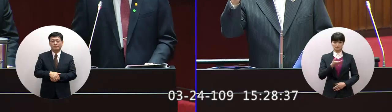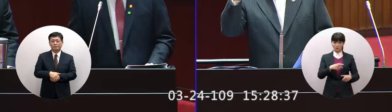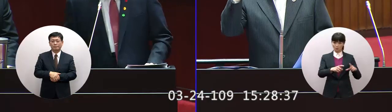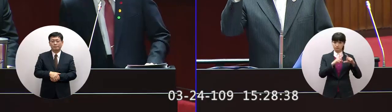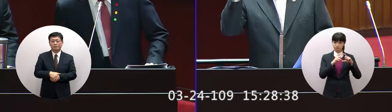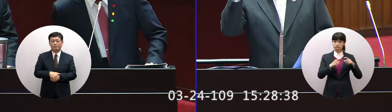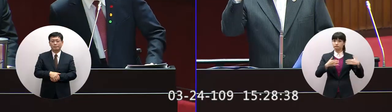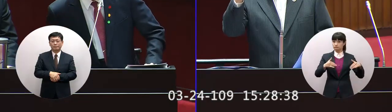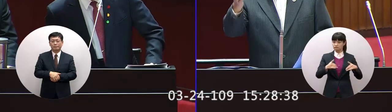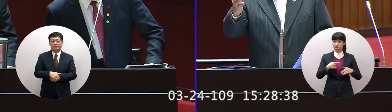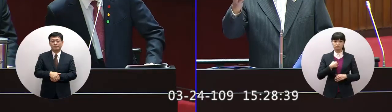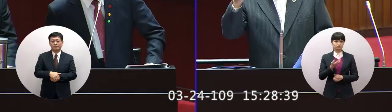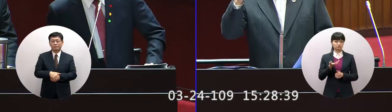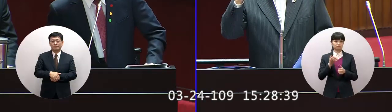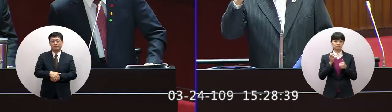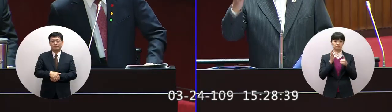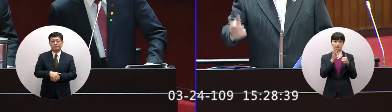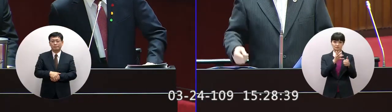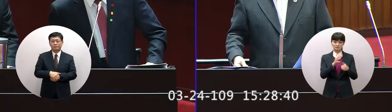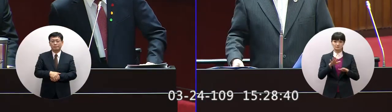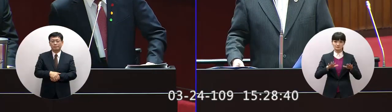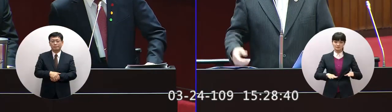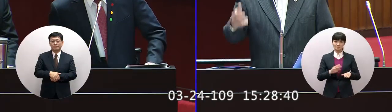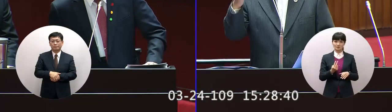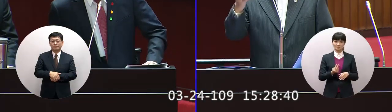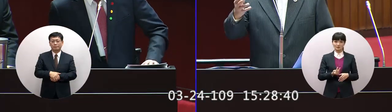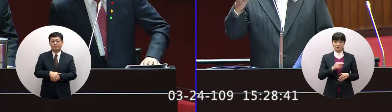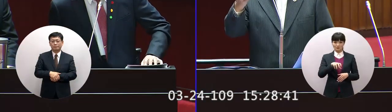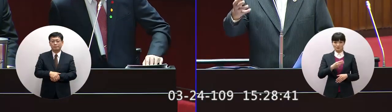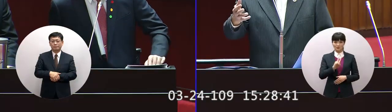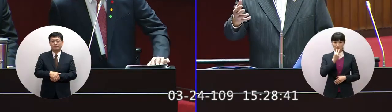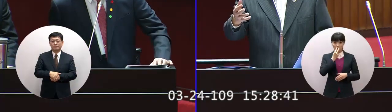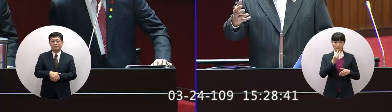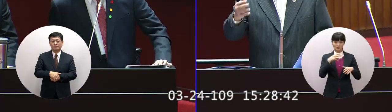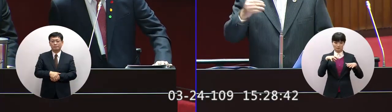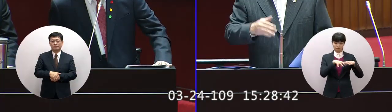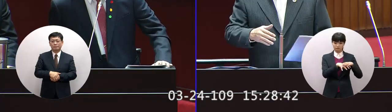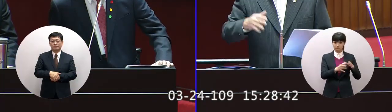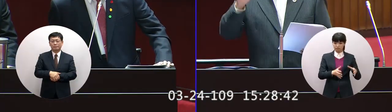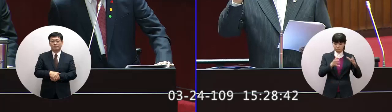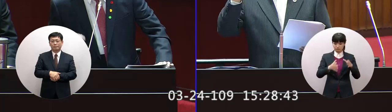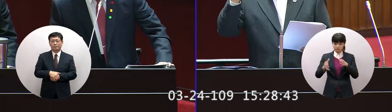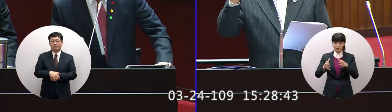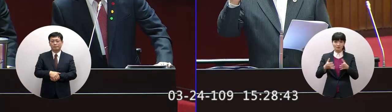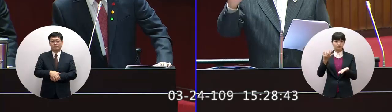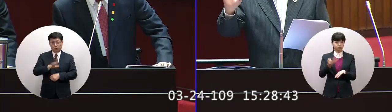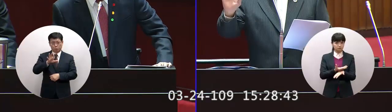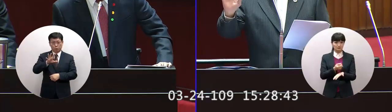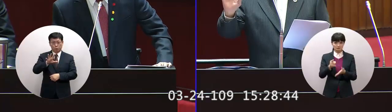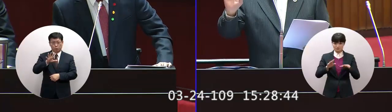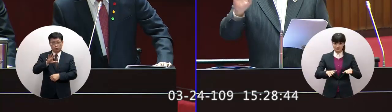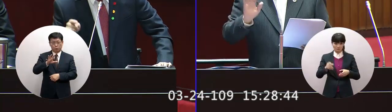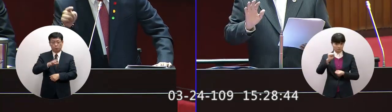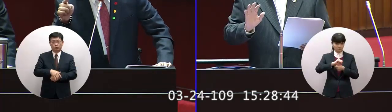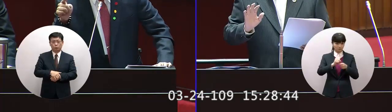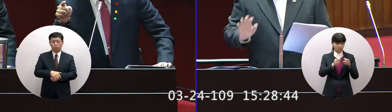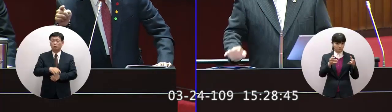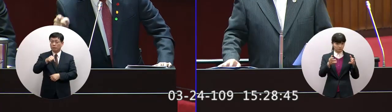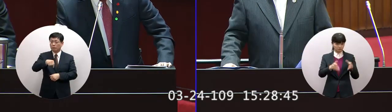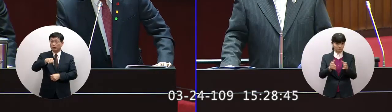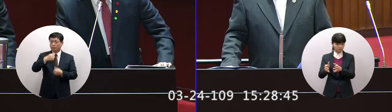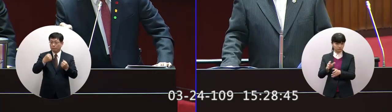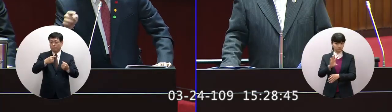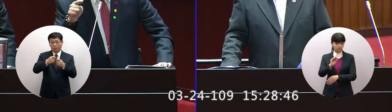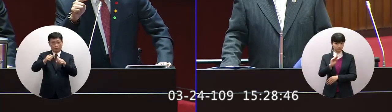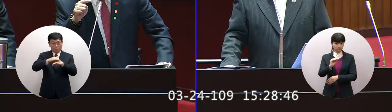我，部长，刚才问你现在储气槽不够，你有没有扩建计划？否则你到50%， 这个有，这个部分